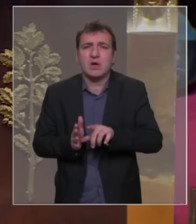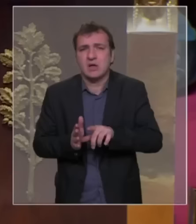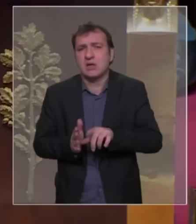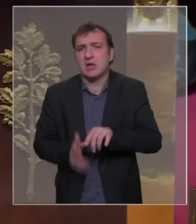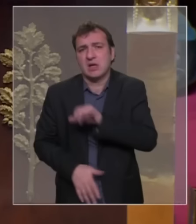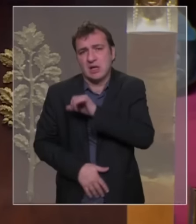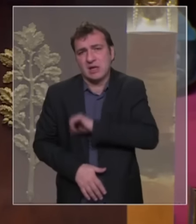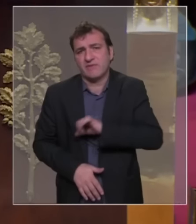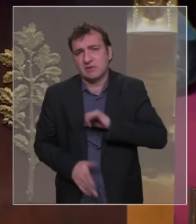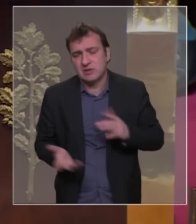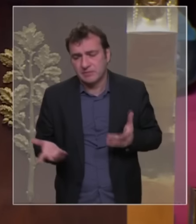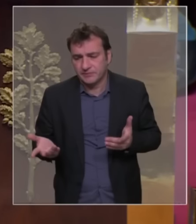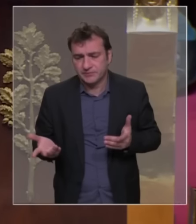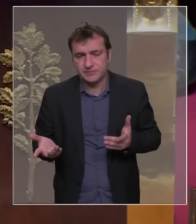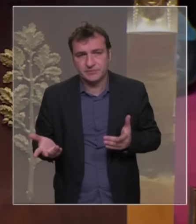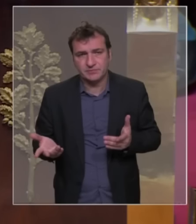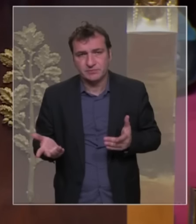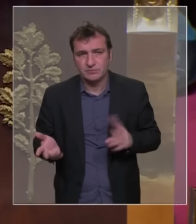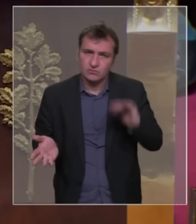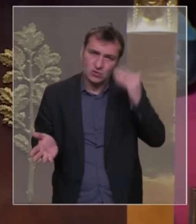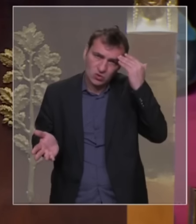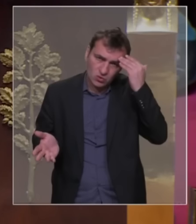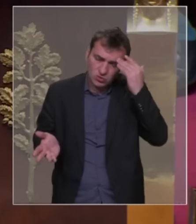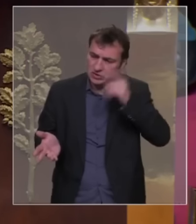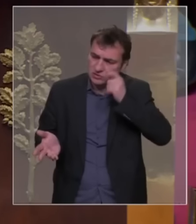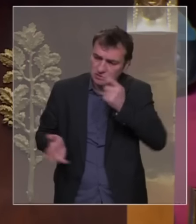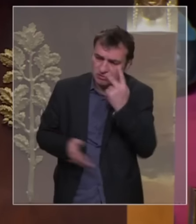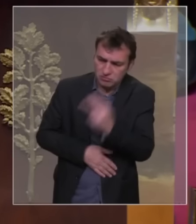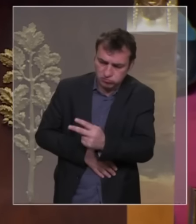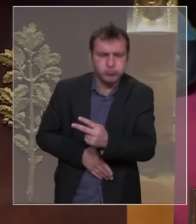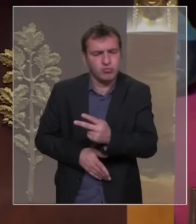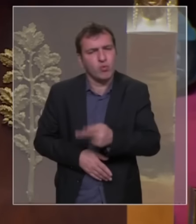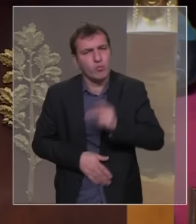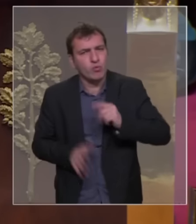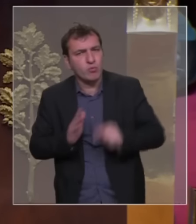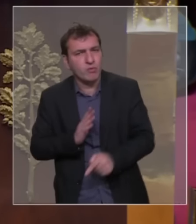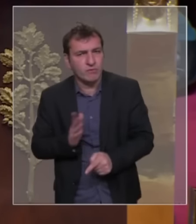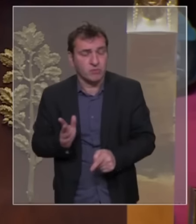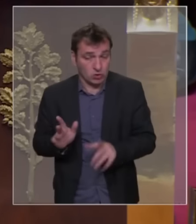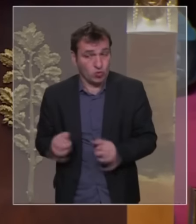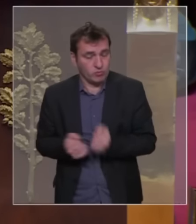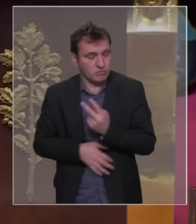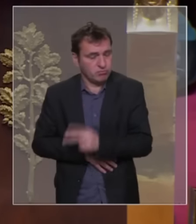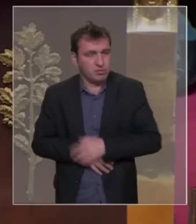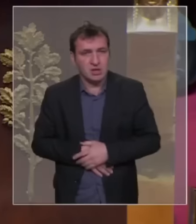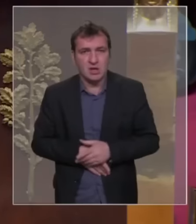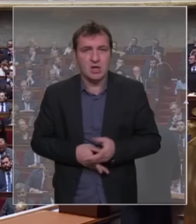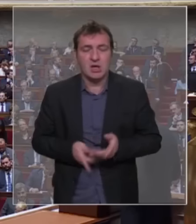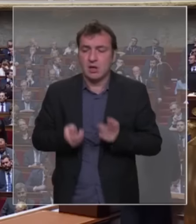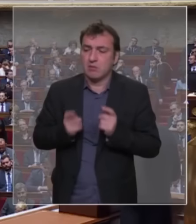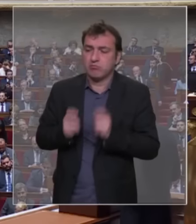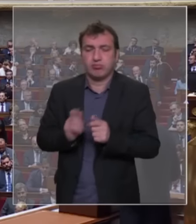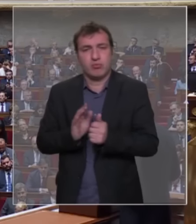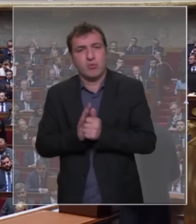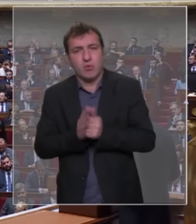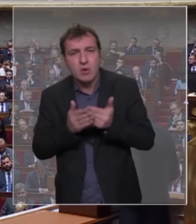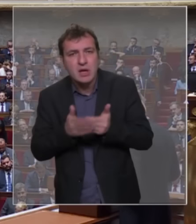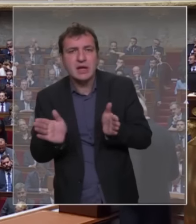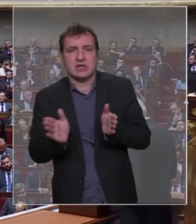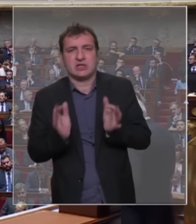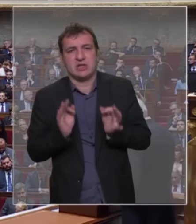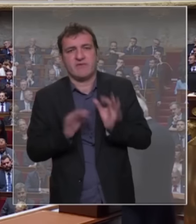infirmière-infirmier qui ira plus loin dans la reconnaissance de leur expertise et de leurs compétences et leur donnera un rôle élargi dans la prise en charge des